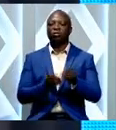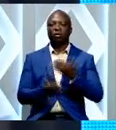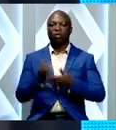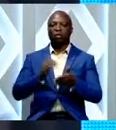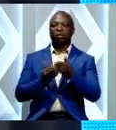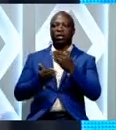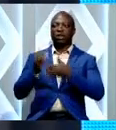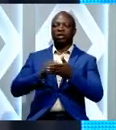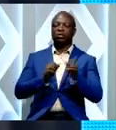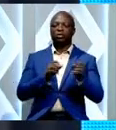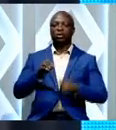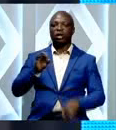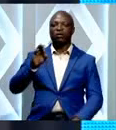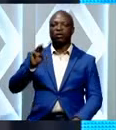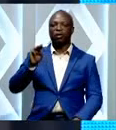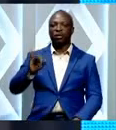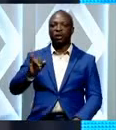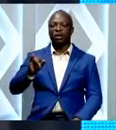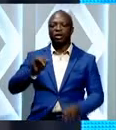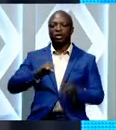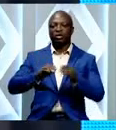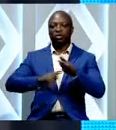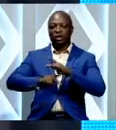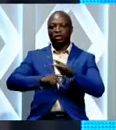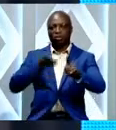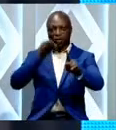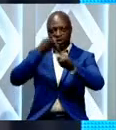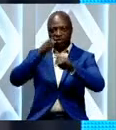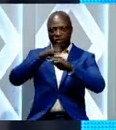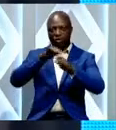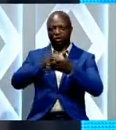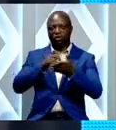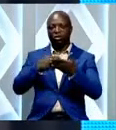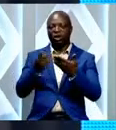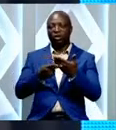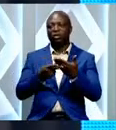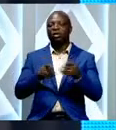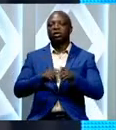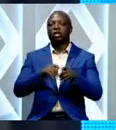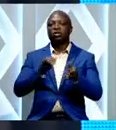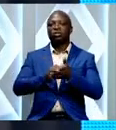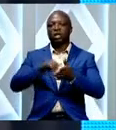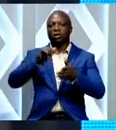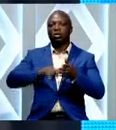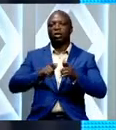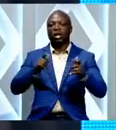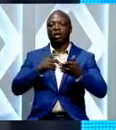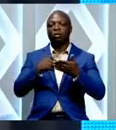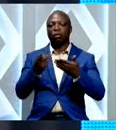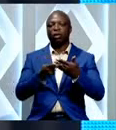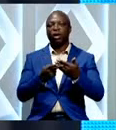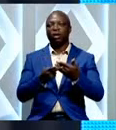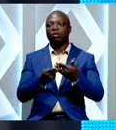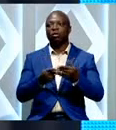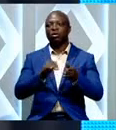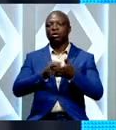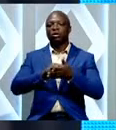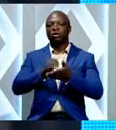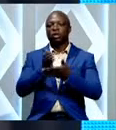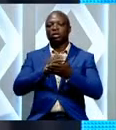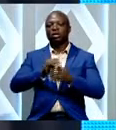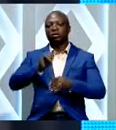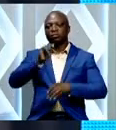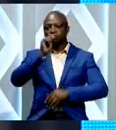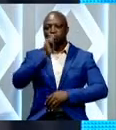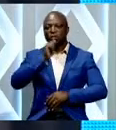selon le FMI qui s'est penché sur ce paradoxe. C'est ainsi que les grands programmes de privatisation des années